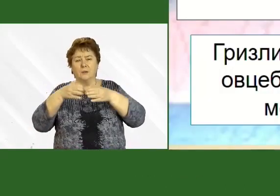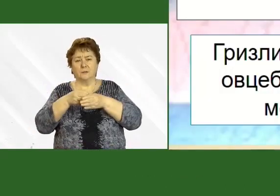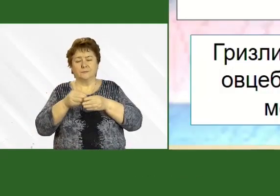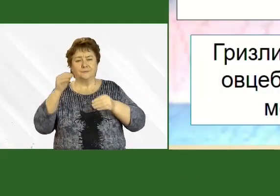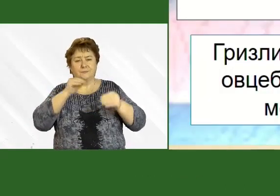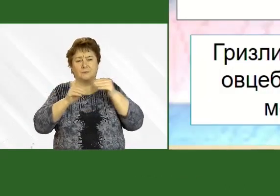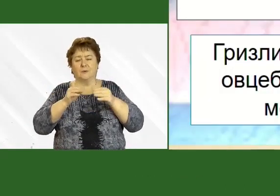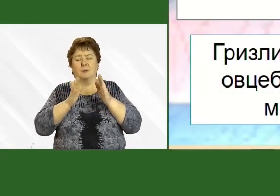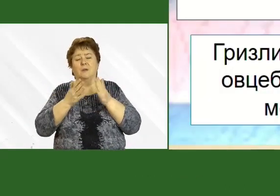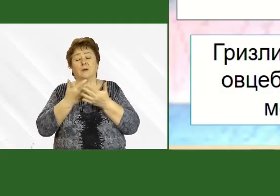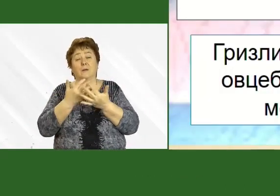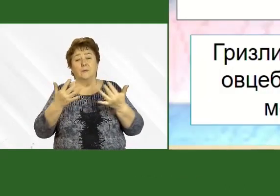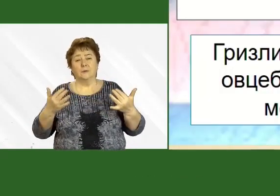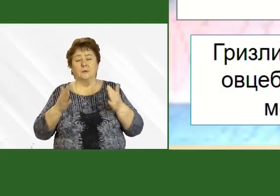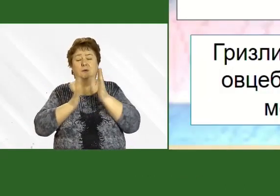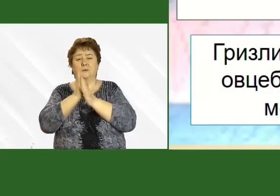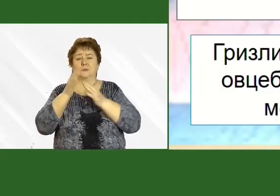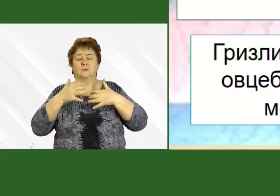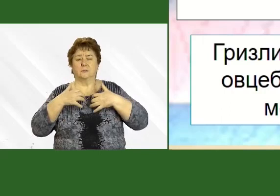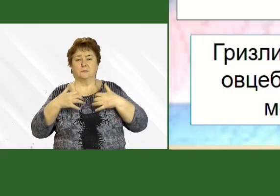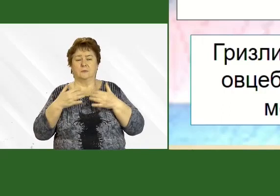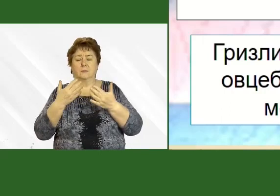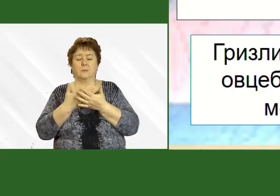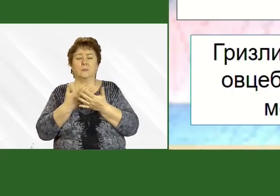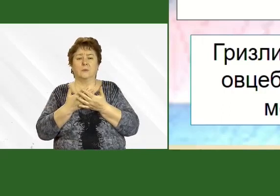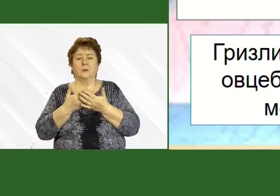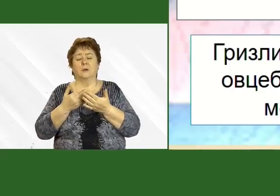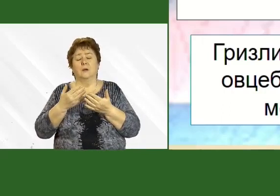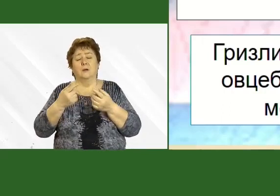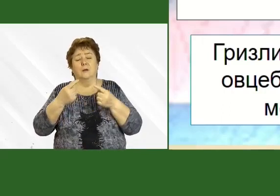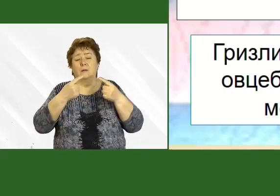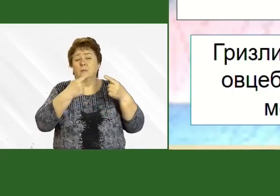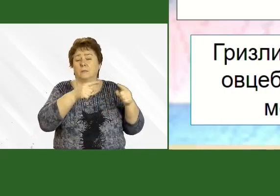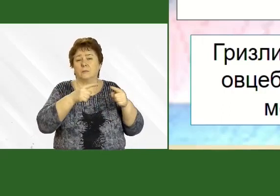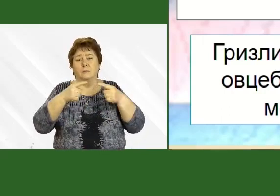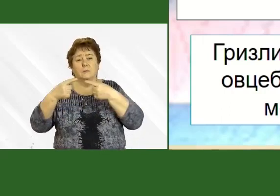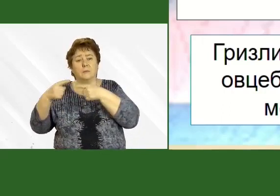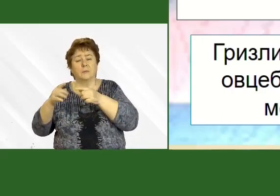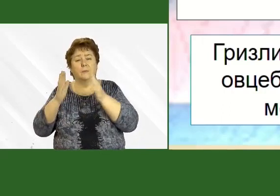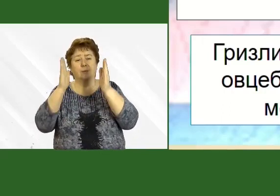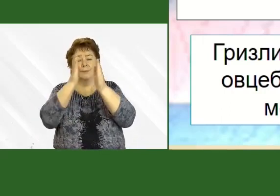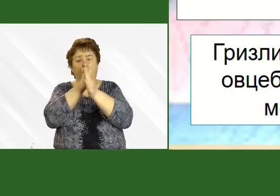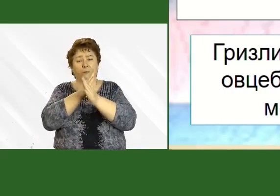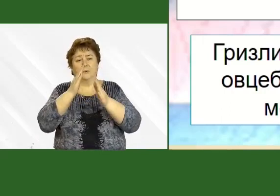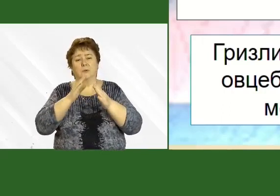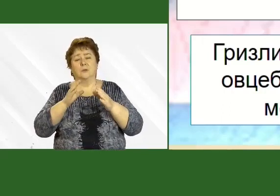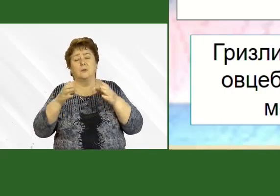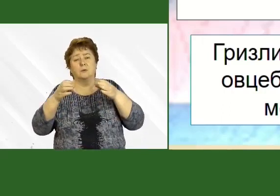виды растений и животных по принадлежности к той или иной природной зоне